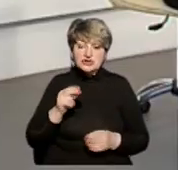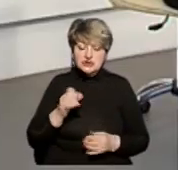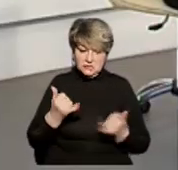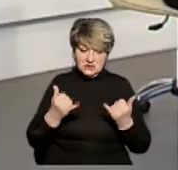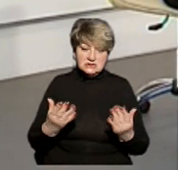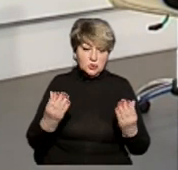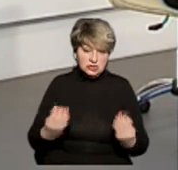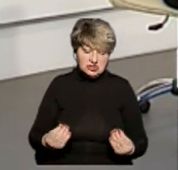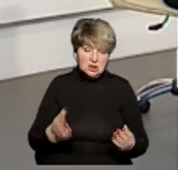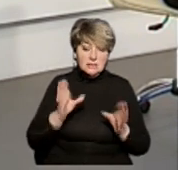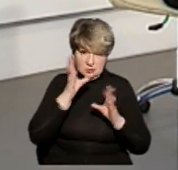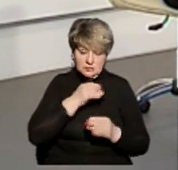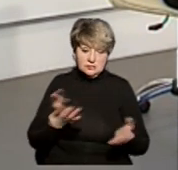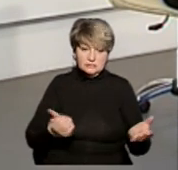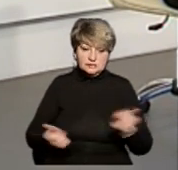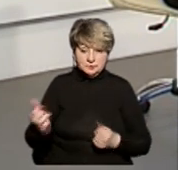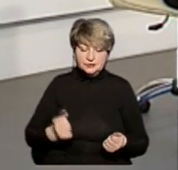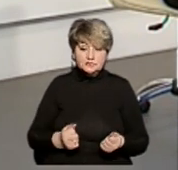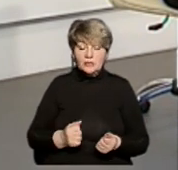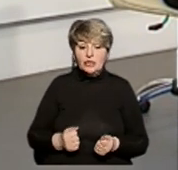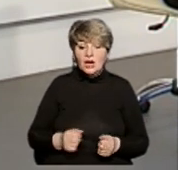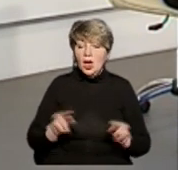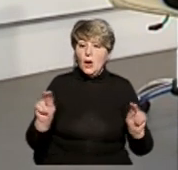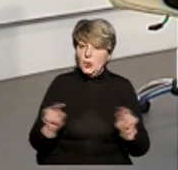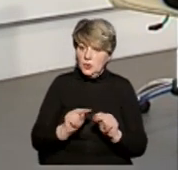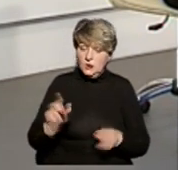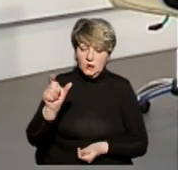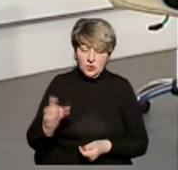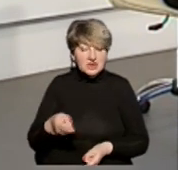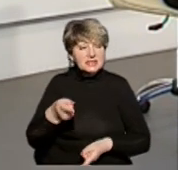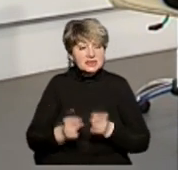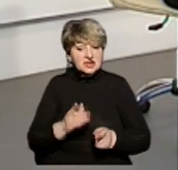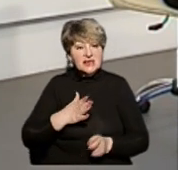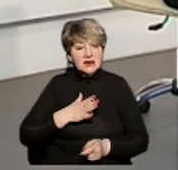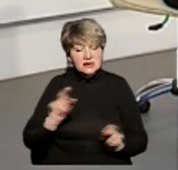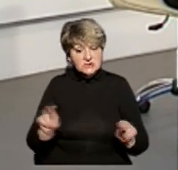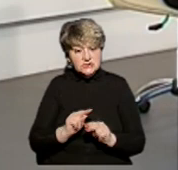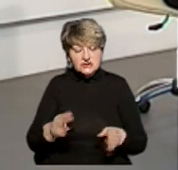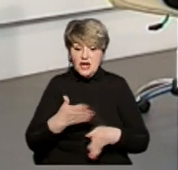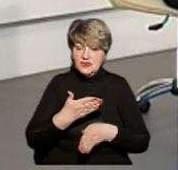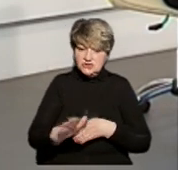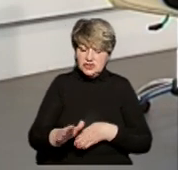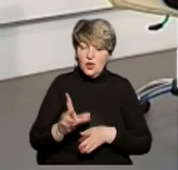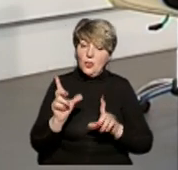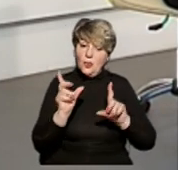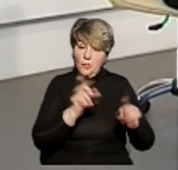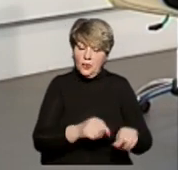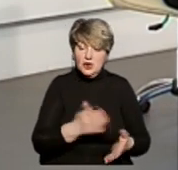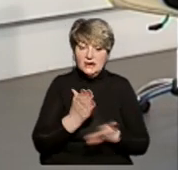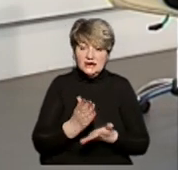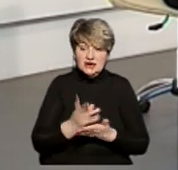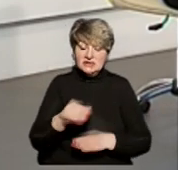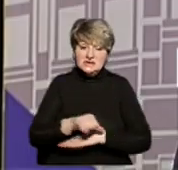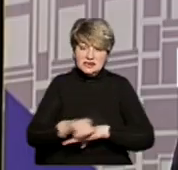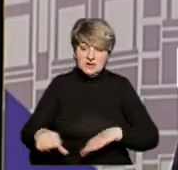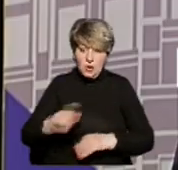педагогічних працівників, хочу підтримати слова Ірини Вікторівни. На сьогоднішній день дійсно частина наших педагогічних працівників виїхала і вони знаходяться за